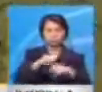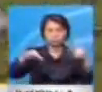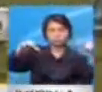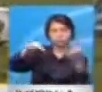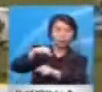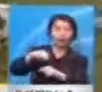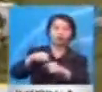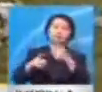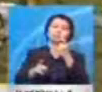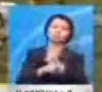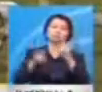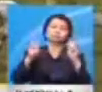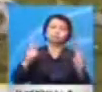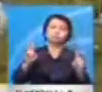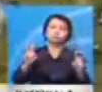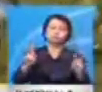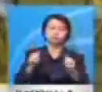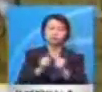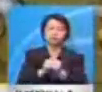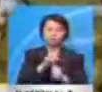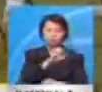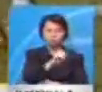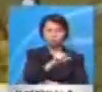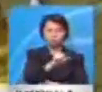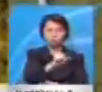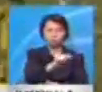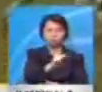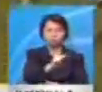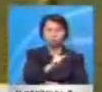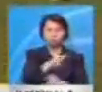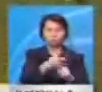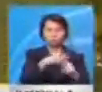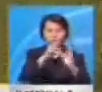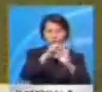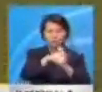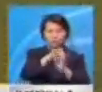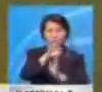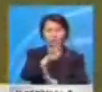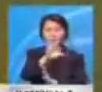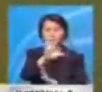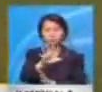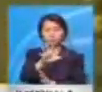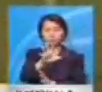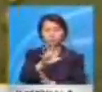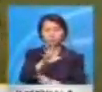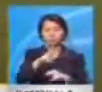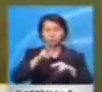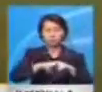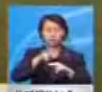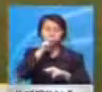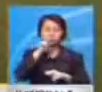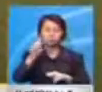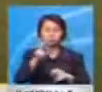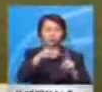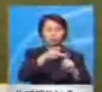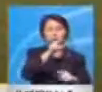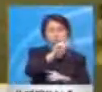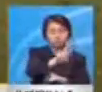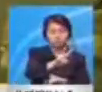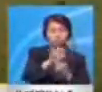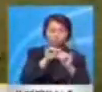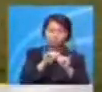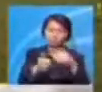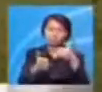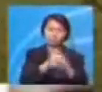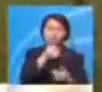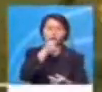kedudukan dua sama menerusi osas marvelous pfua pada minit ke-85 kedudukan Kedah 2 pulau Pinang kekal